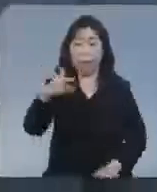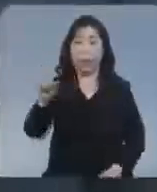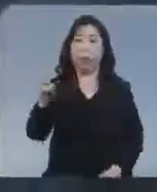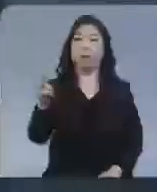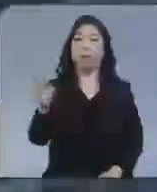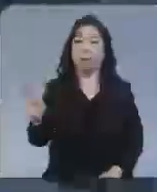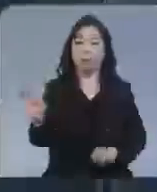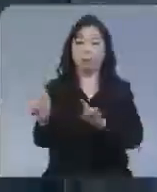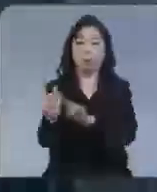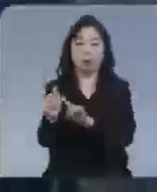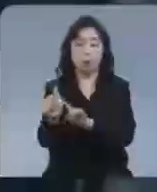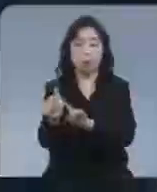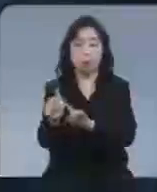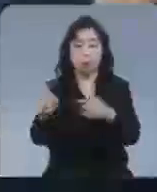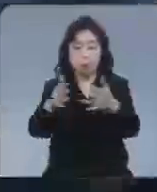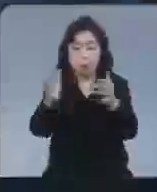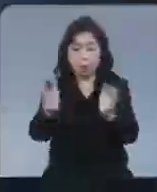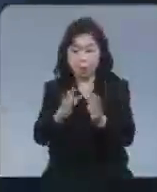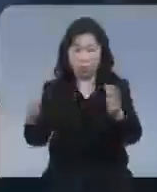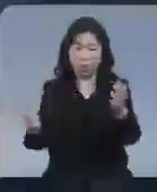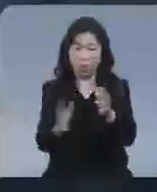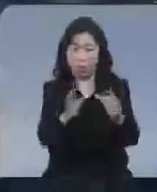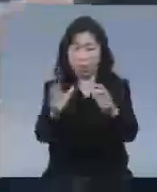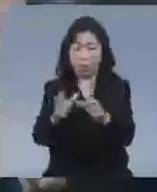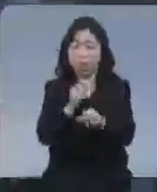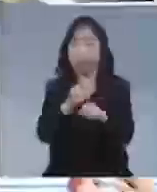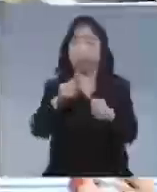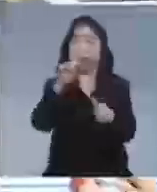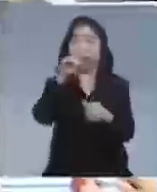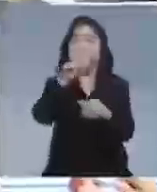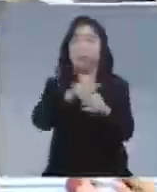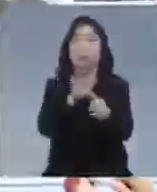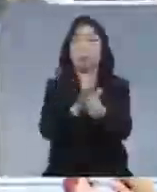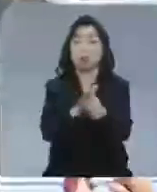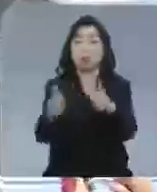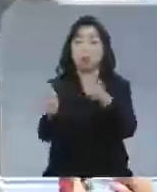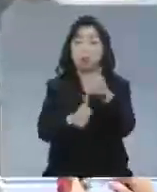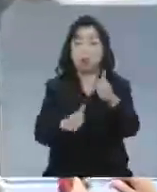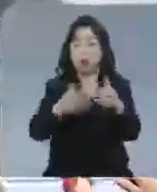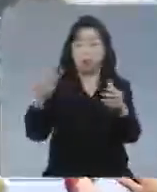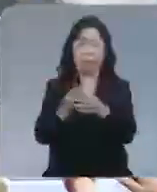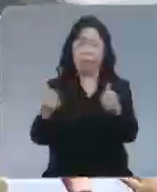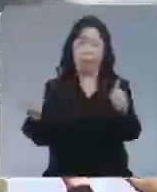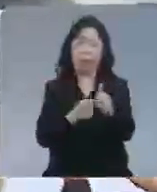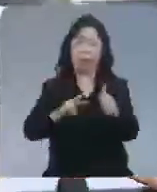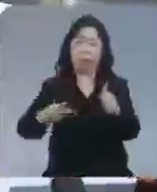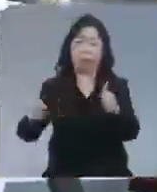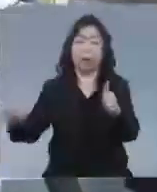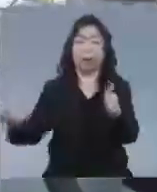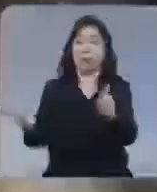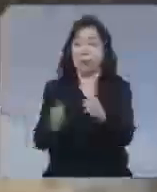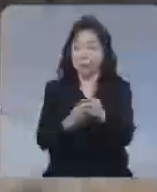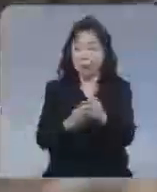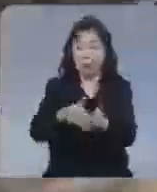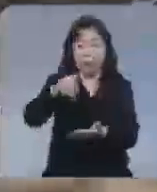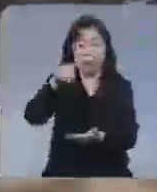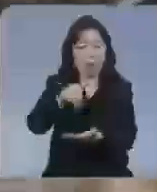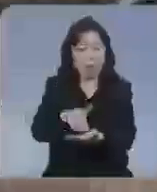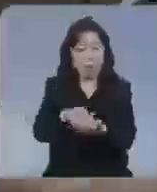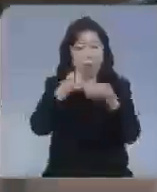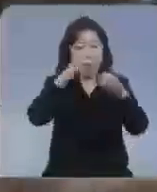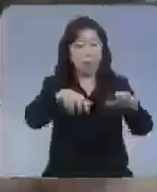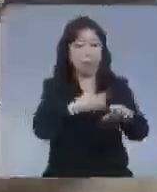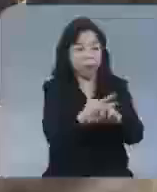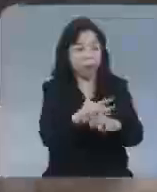韩国第20届总统选举进入100天倒计时，目前在李在明、尹锡悦、沈相